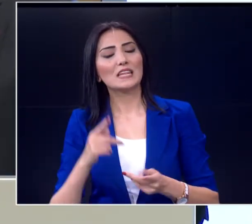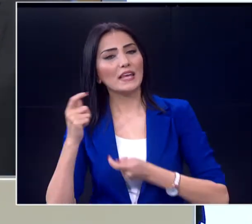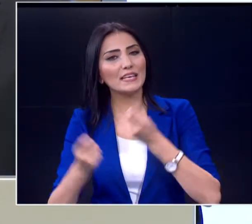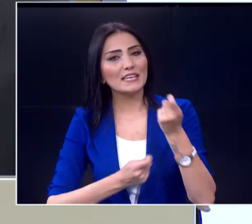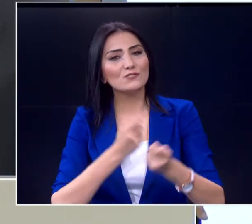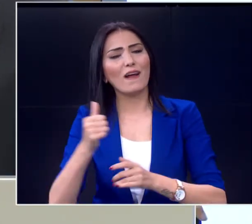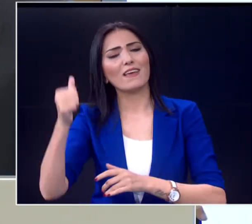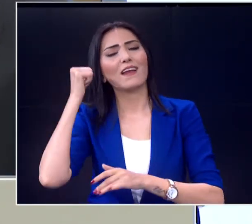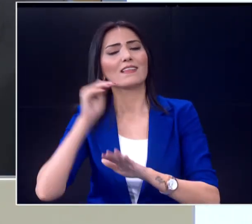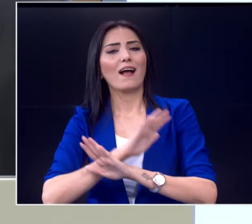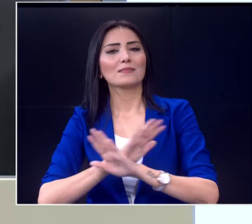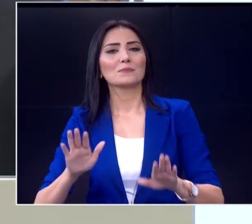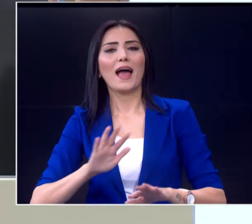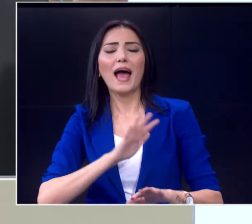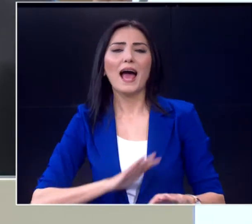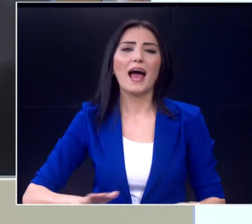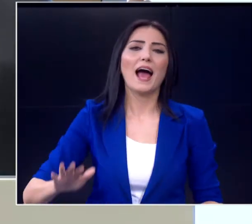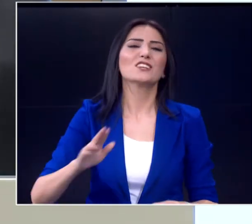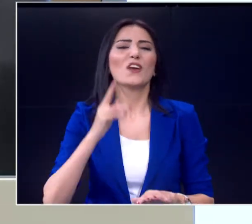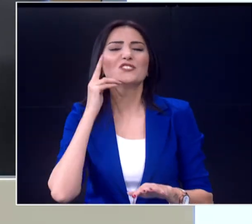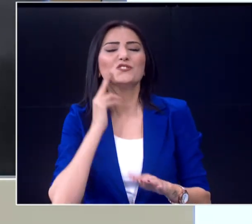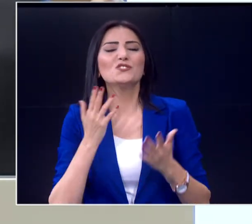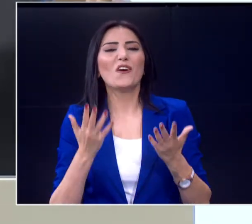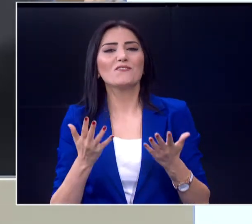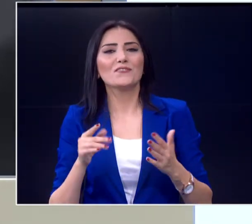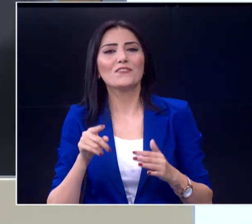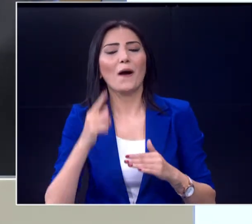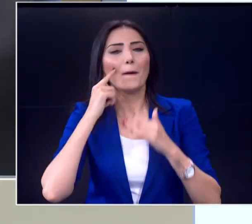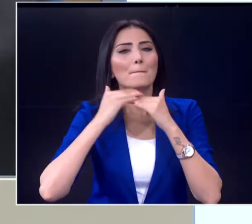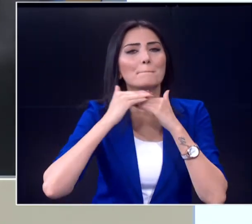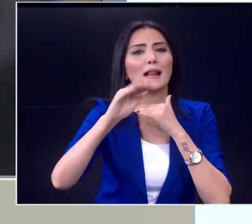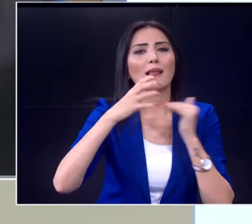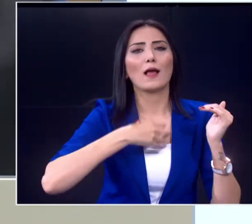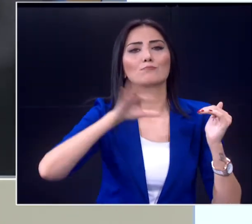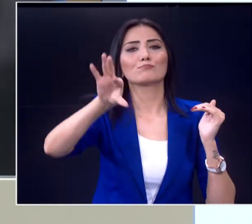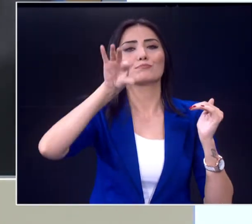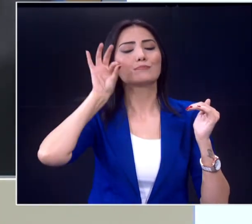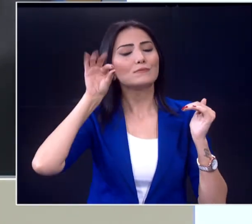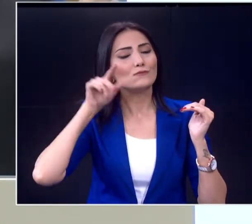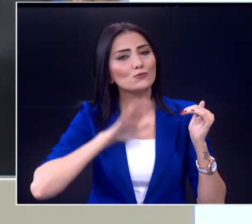işler geride kaldı. Her şey şeffaf. Millet seçiyor.